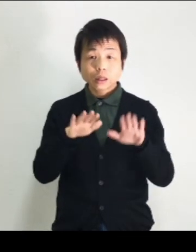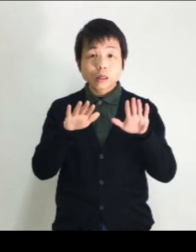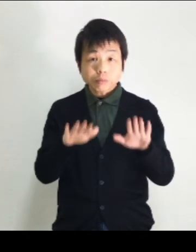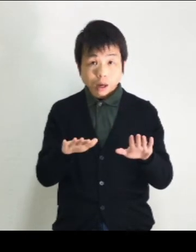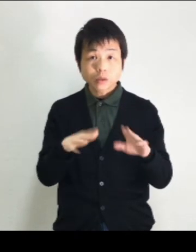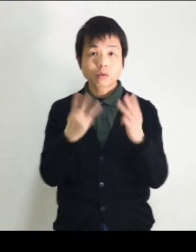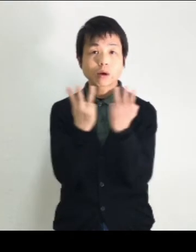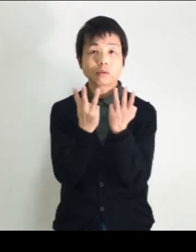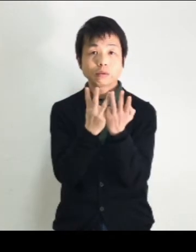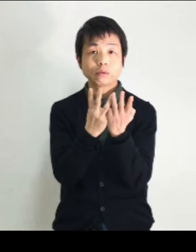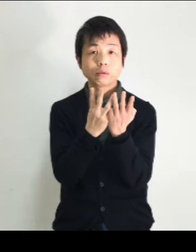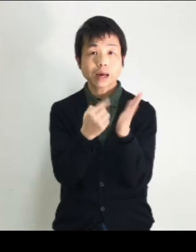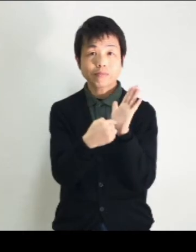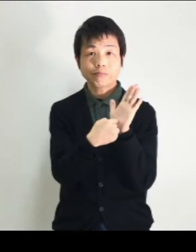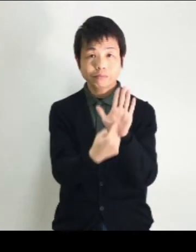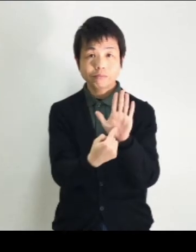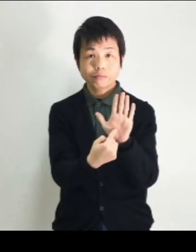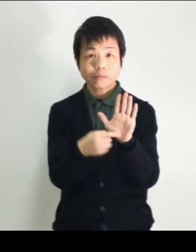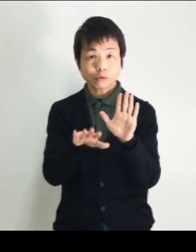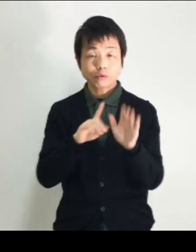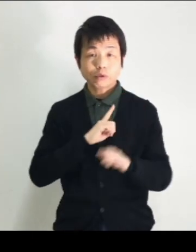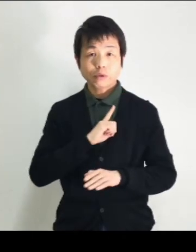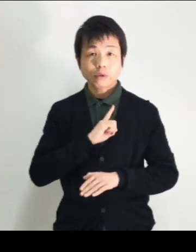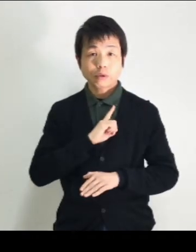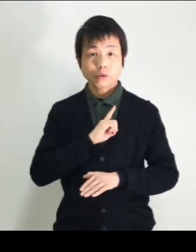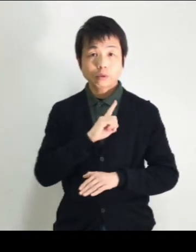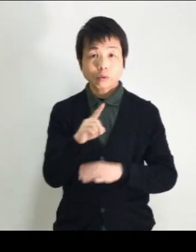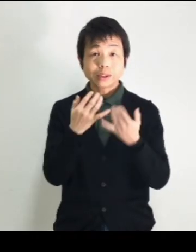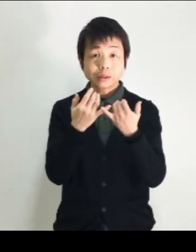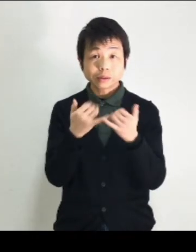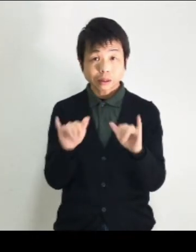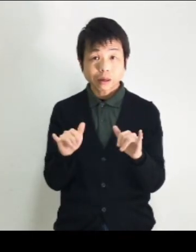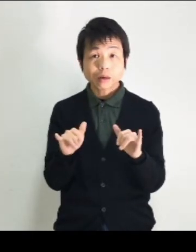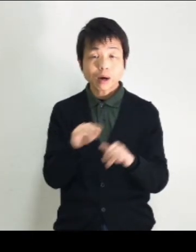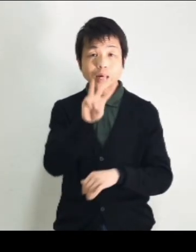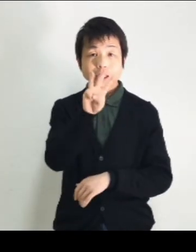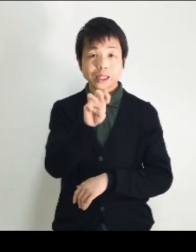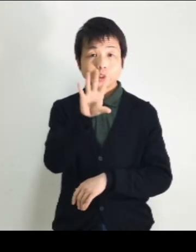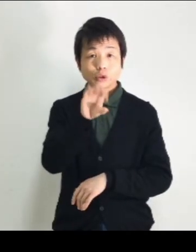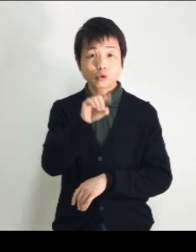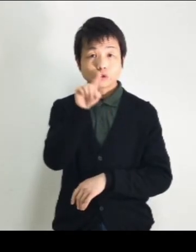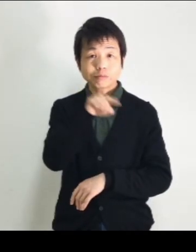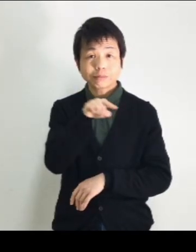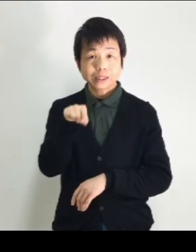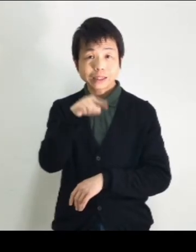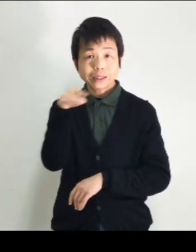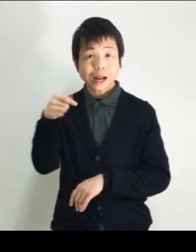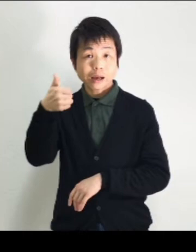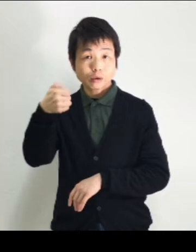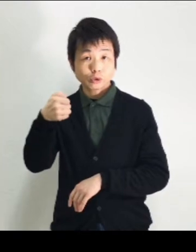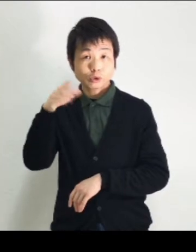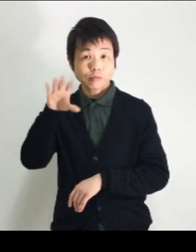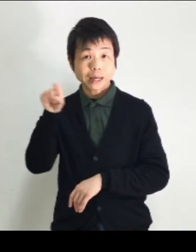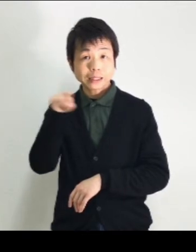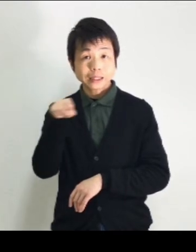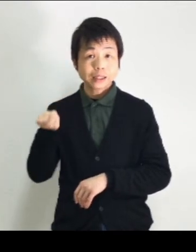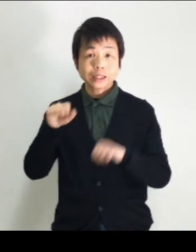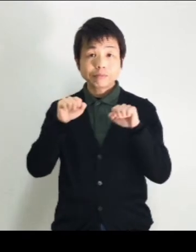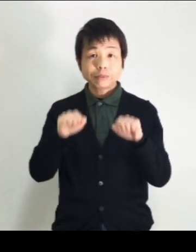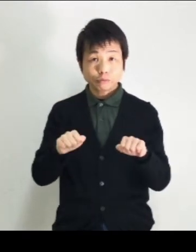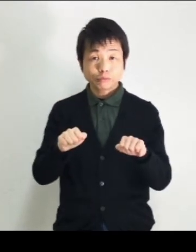、その例えば LGBTQIS の当事セクマイの当事者は30万人から50万人いると言われてい